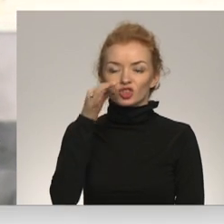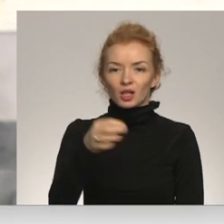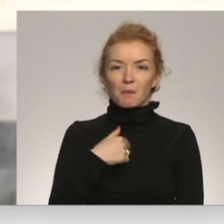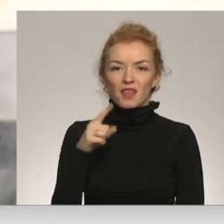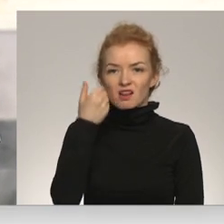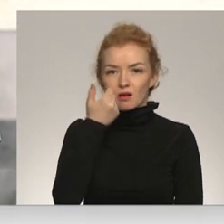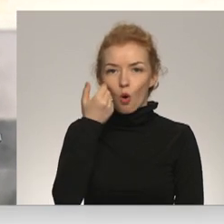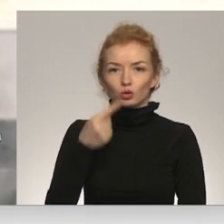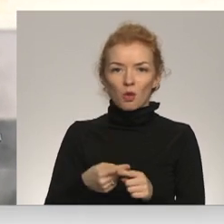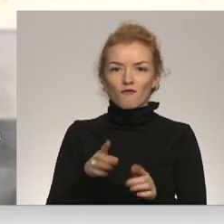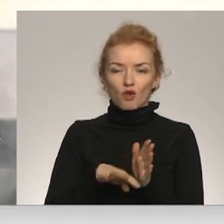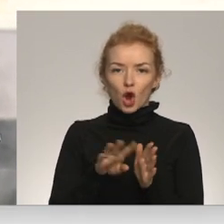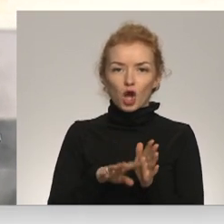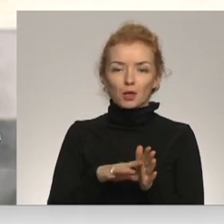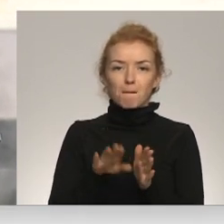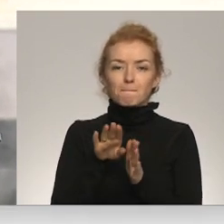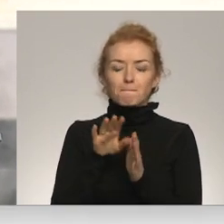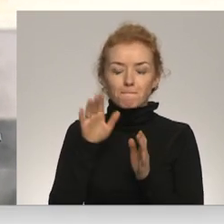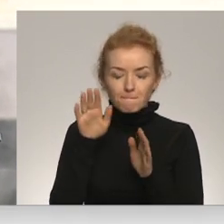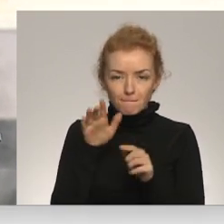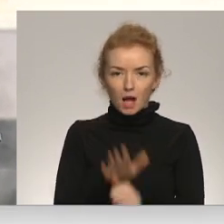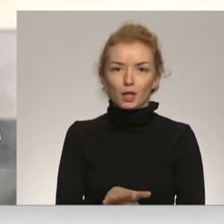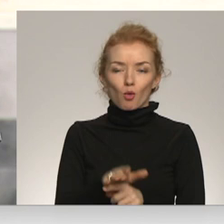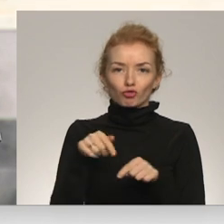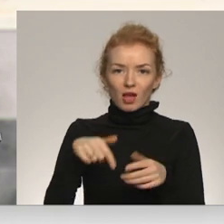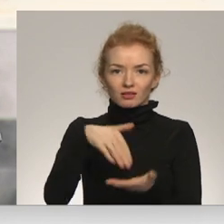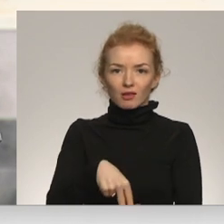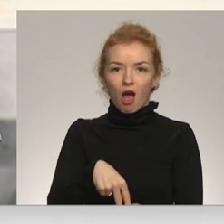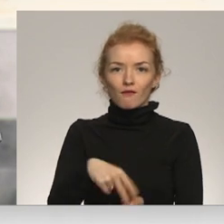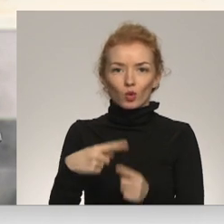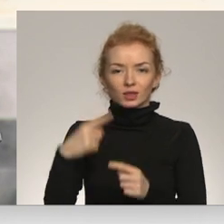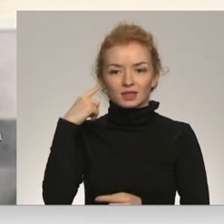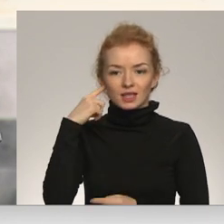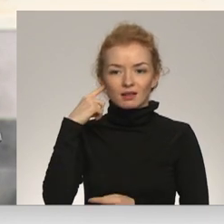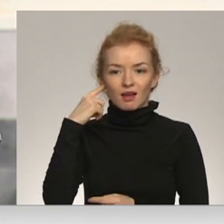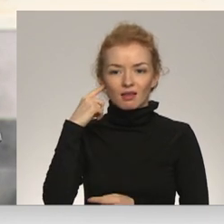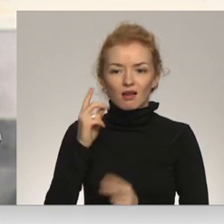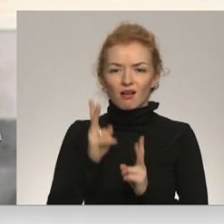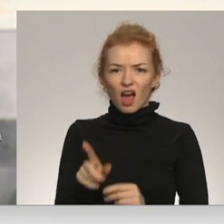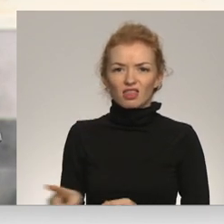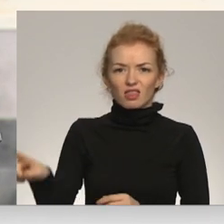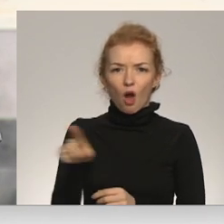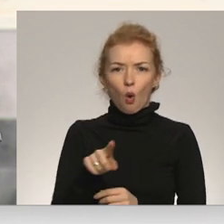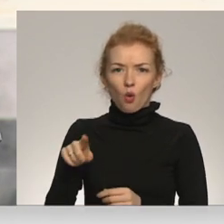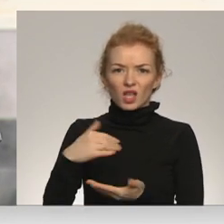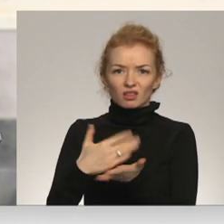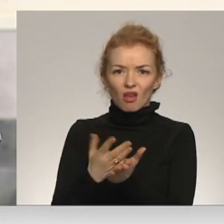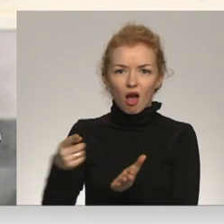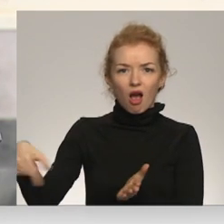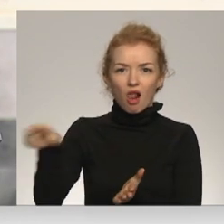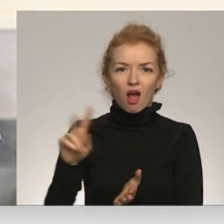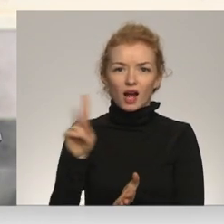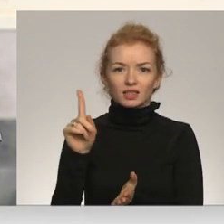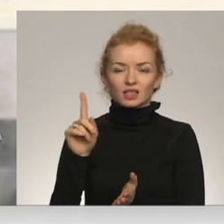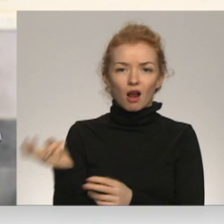kauns un ir pazemojoši šeit stāvēt un dzirdēt, ka tautas daļa, kas